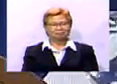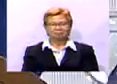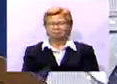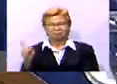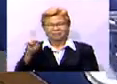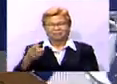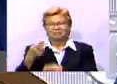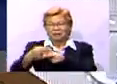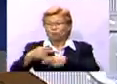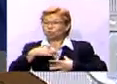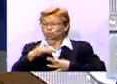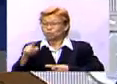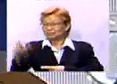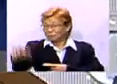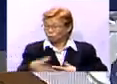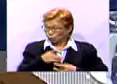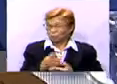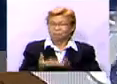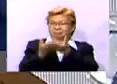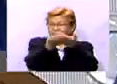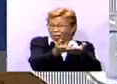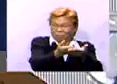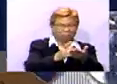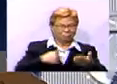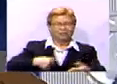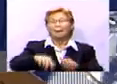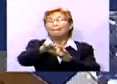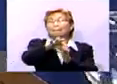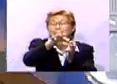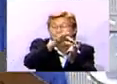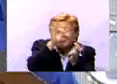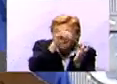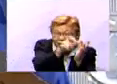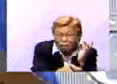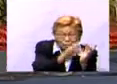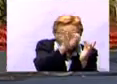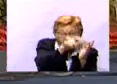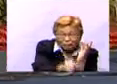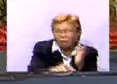sukai, tetapi pilihlah calon-calon yang rakyat sukai.